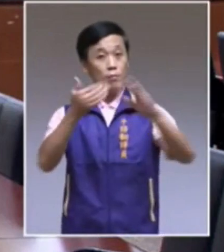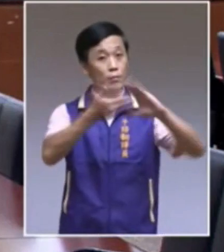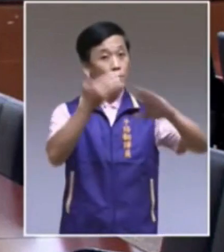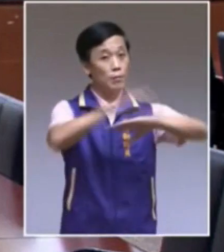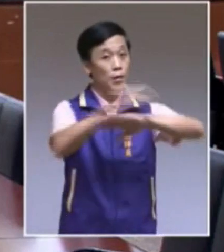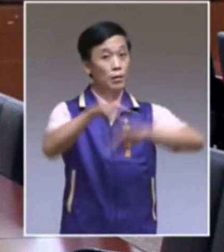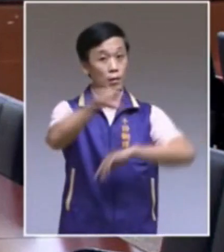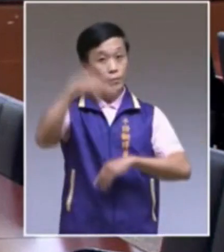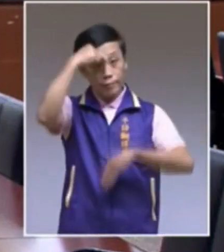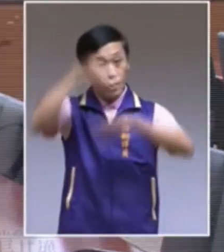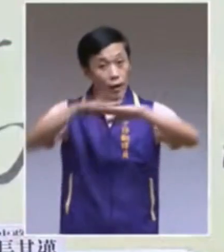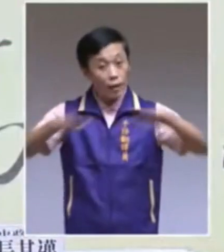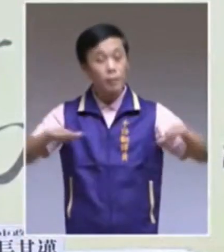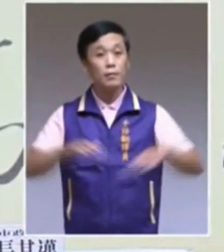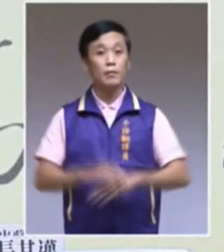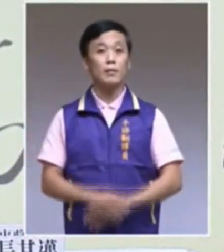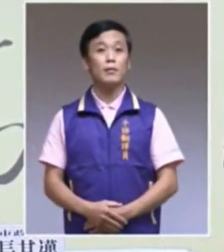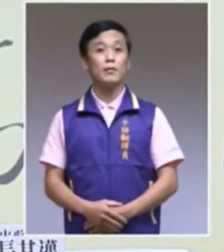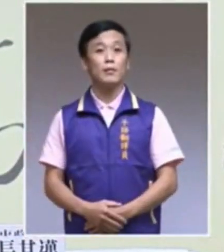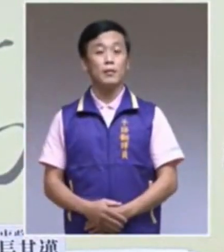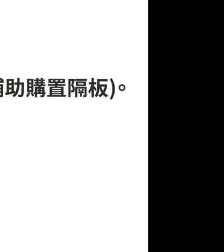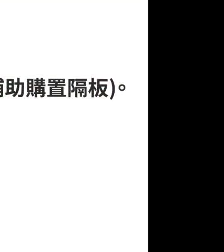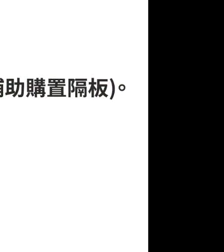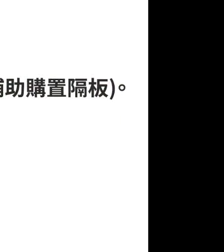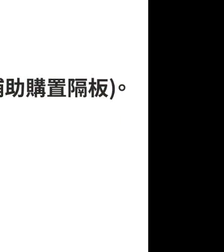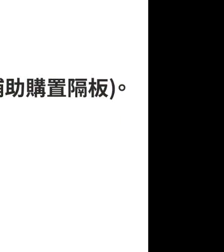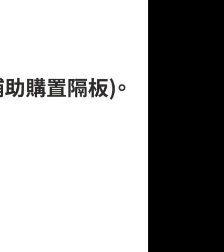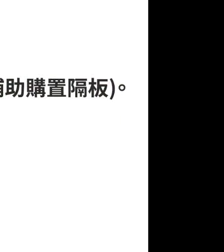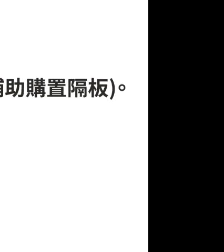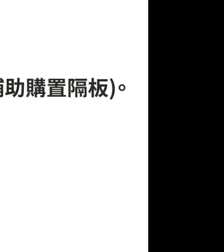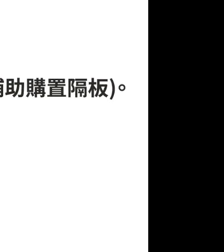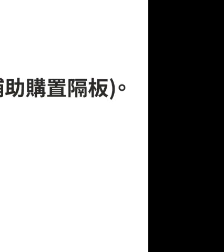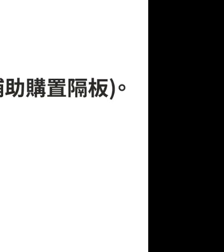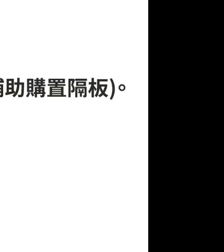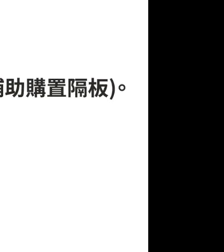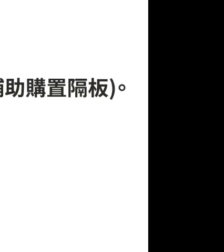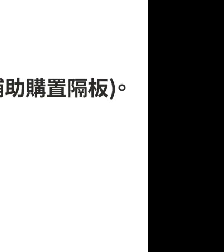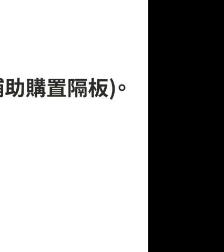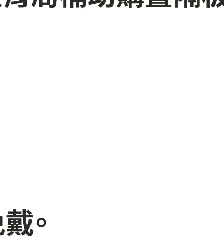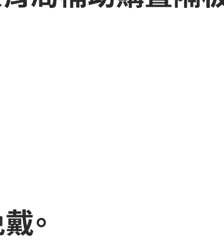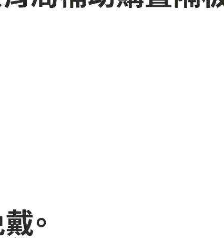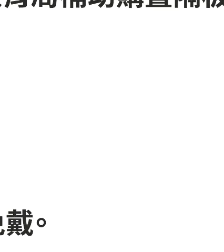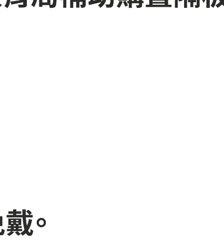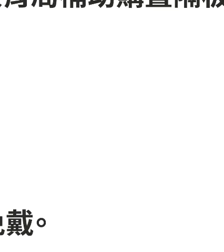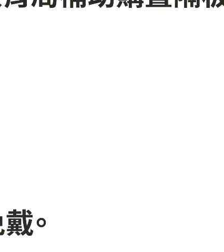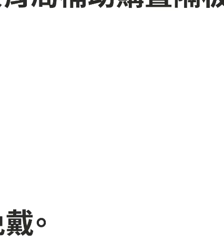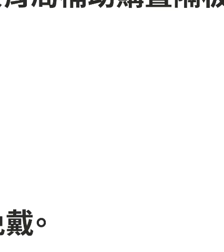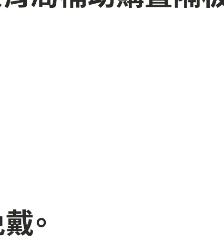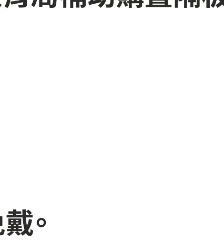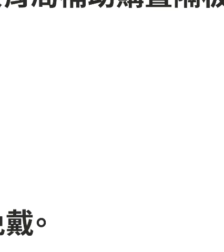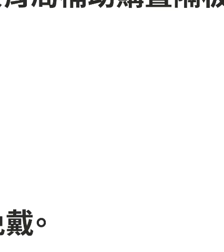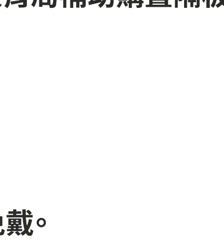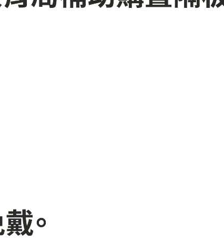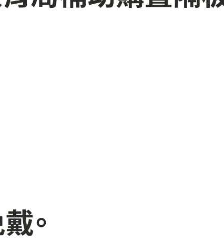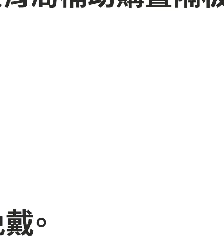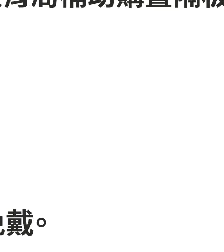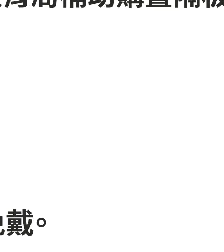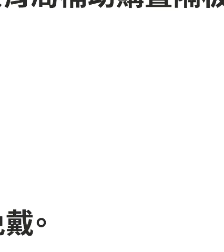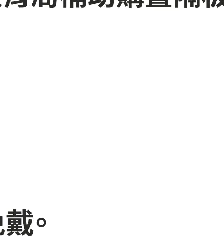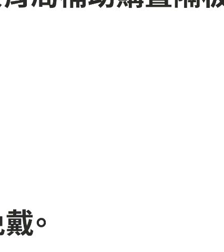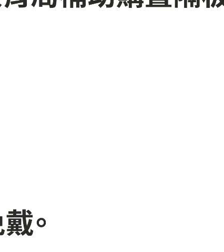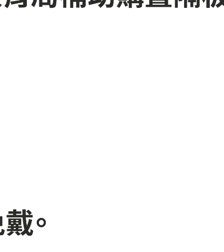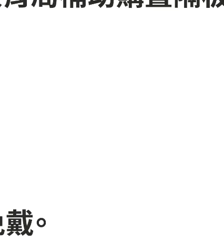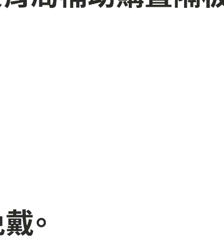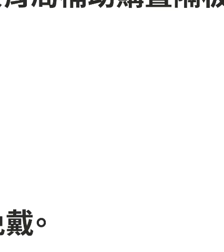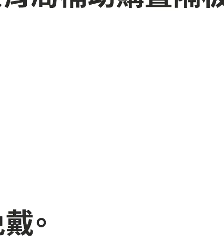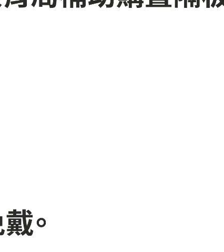九月快开学了，高雄市召开记者会宣布，九月一日如期实体开学，必须落实戴口罩、量体温，学生必